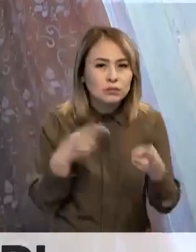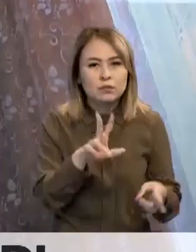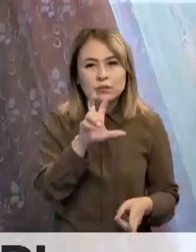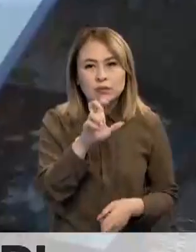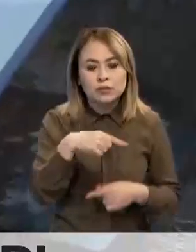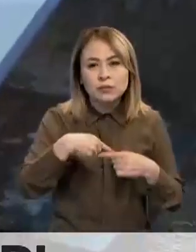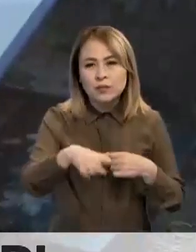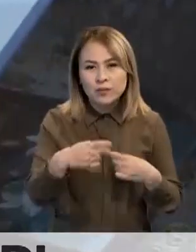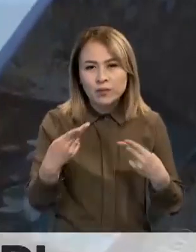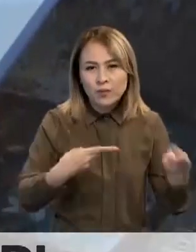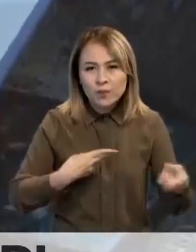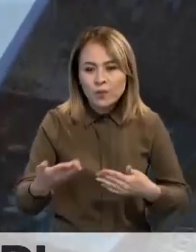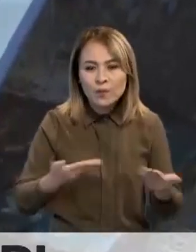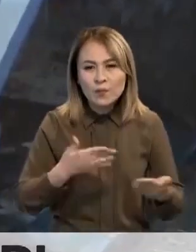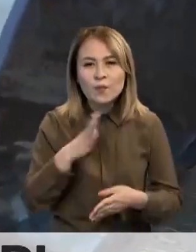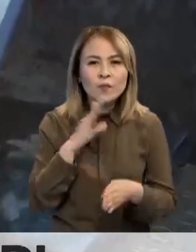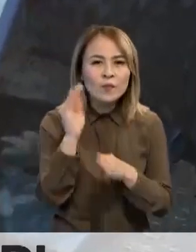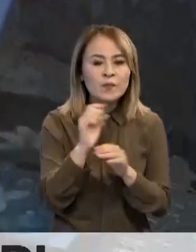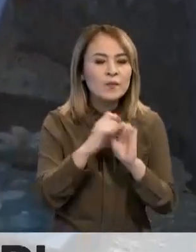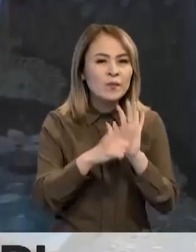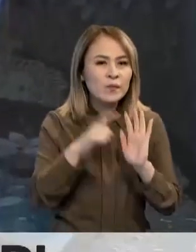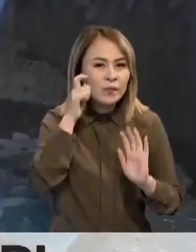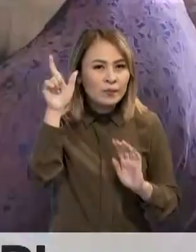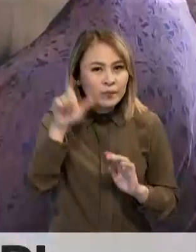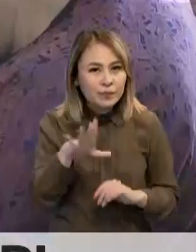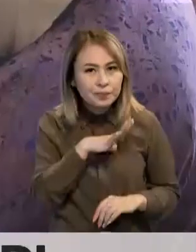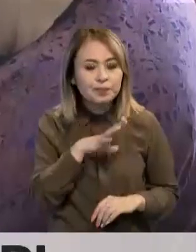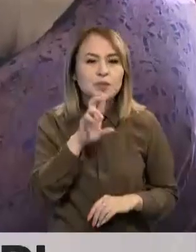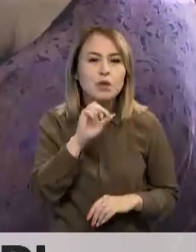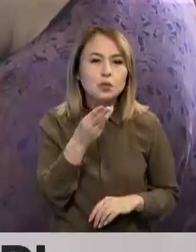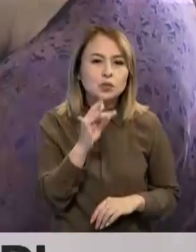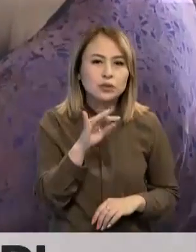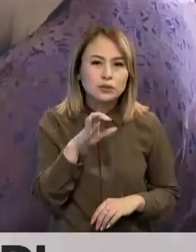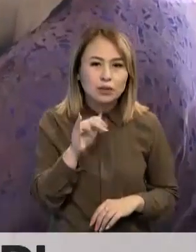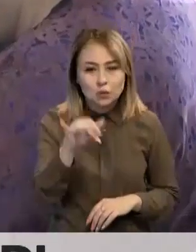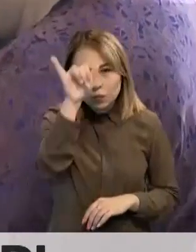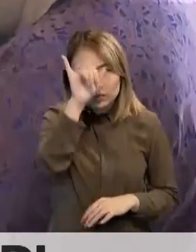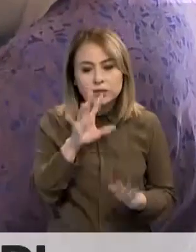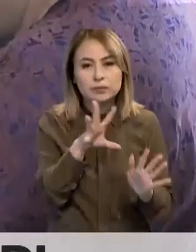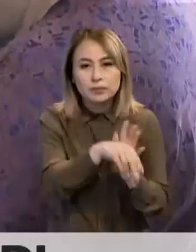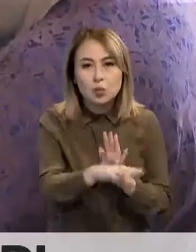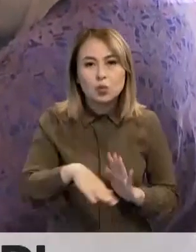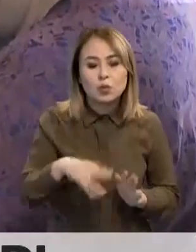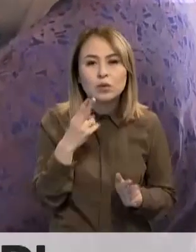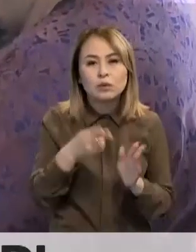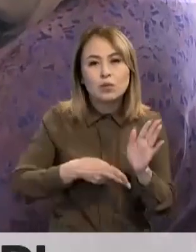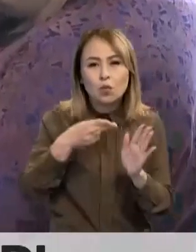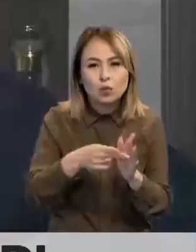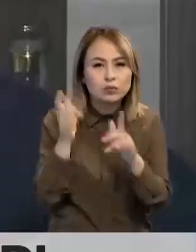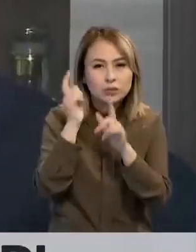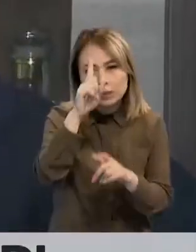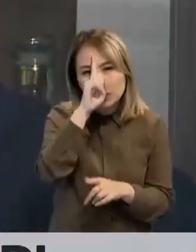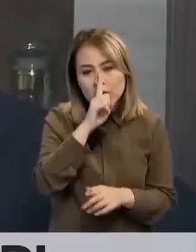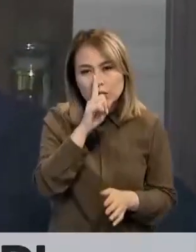өтіпті. Сөйтіп оттай жанған 17 жасар жігіт алдымен Башқұртстандағы оқу-жаттығу полкіне түседі. Одан соң жүк пойызымен бір ай бойы